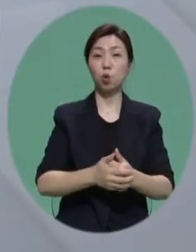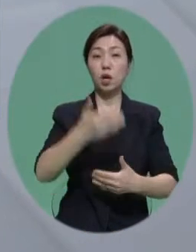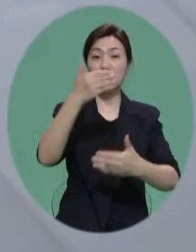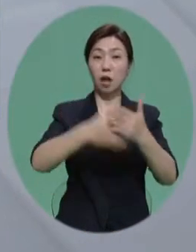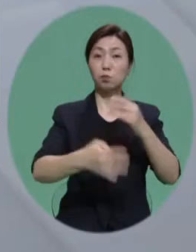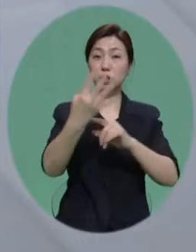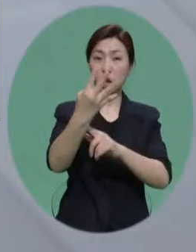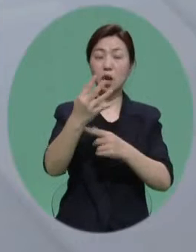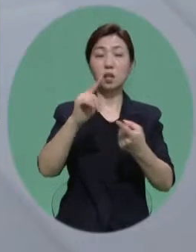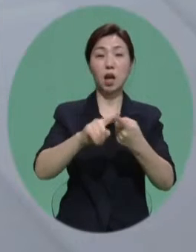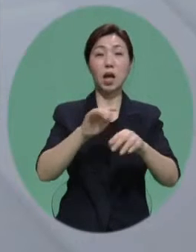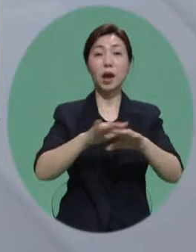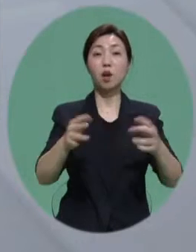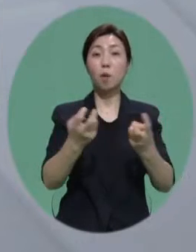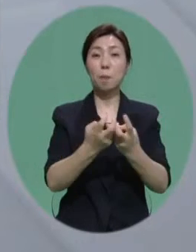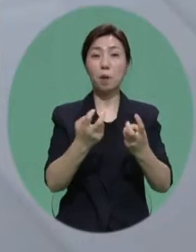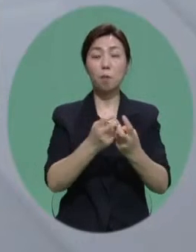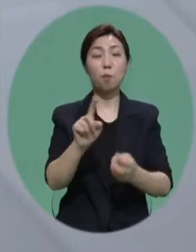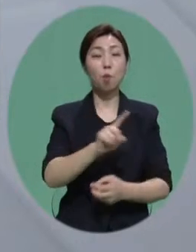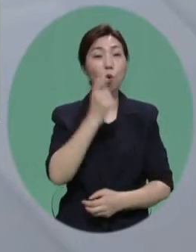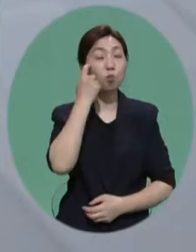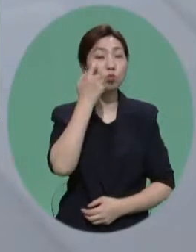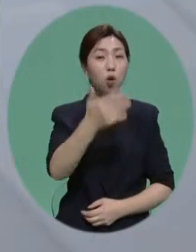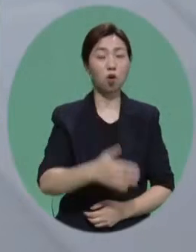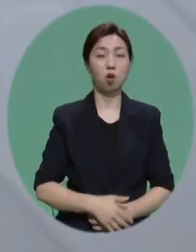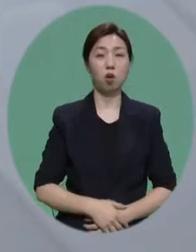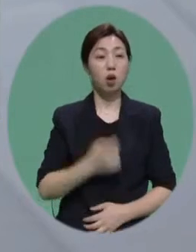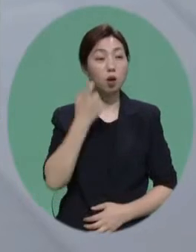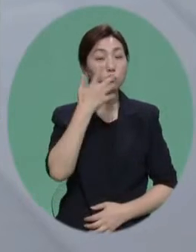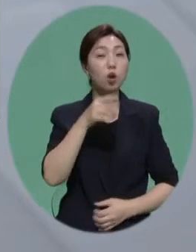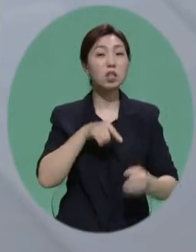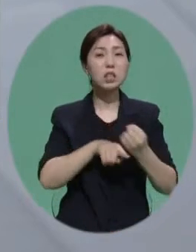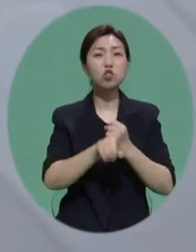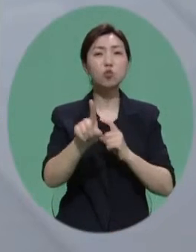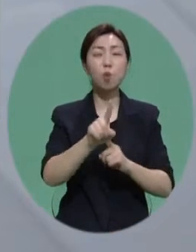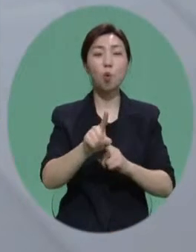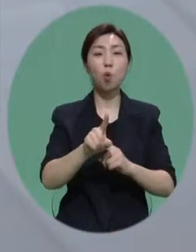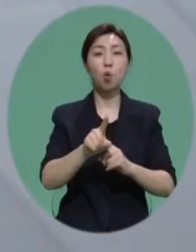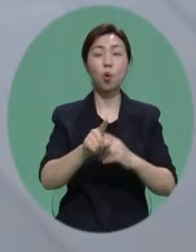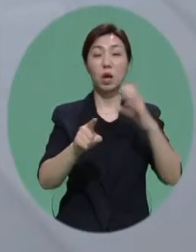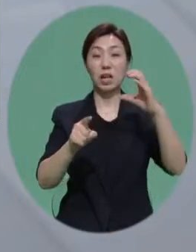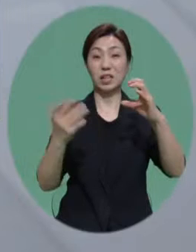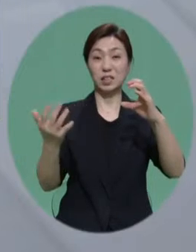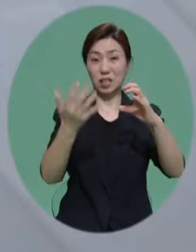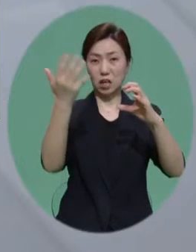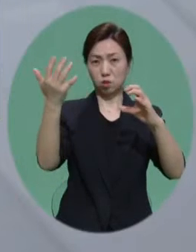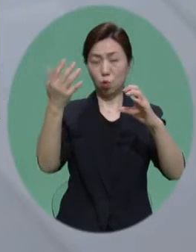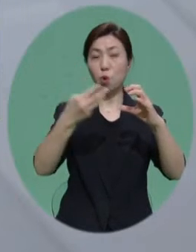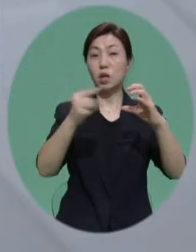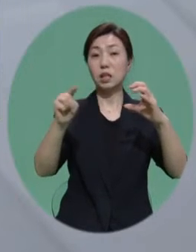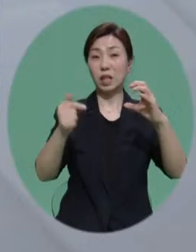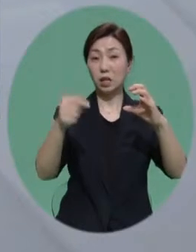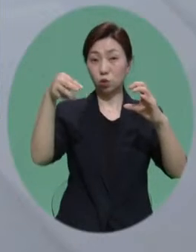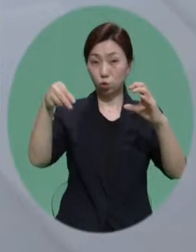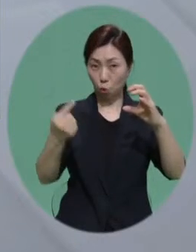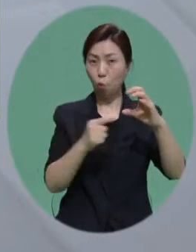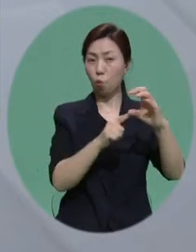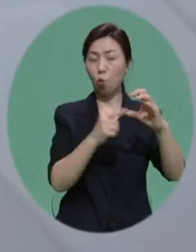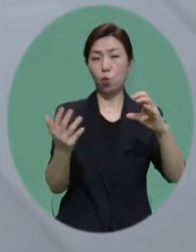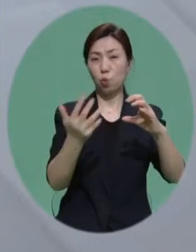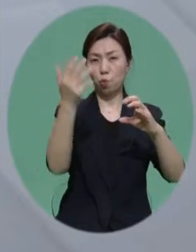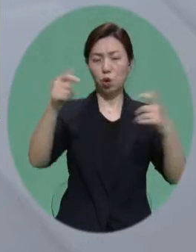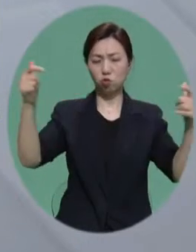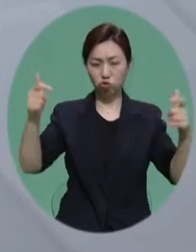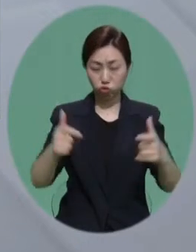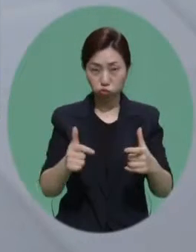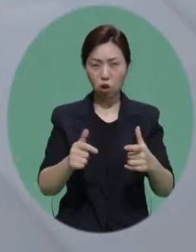계시는지요 왜 이렇게 여쭤 본 의하면 이 탄소 중 bb 라는 것이 전세계적으로 협의하기 고 국가 경쟁력의